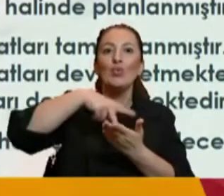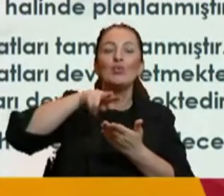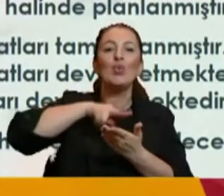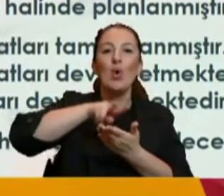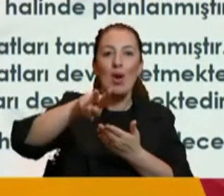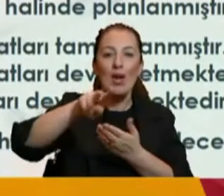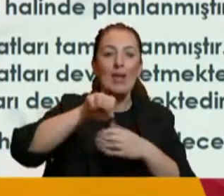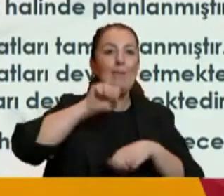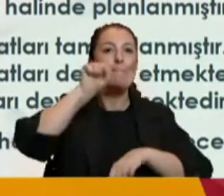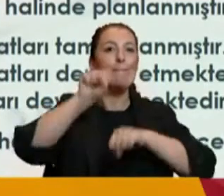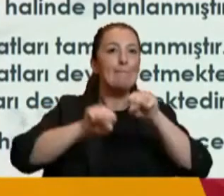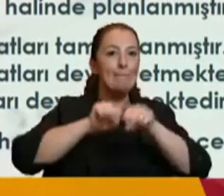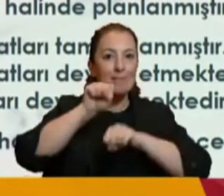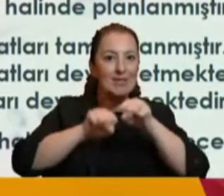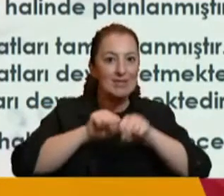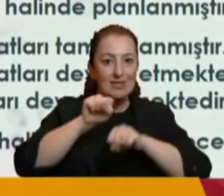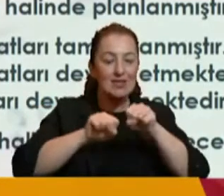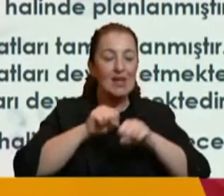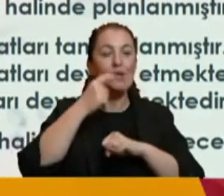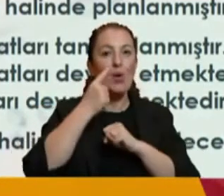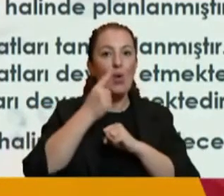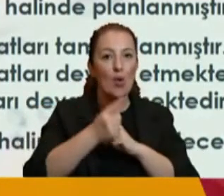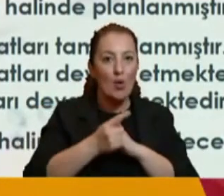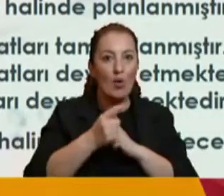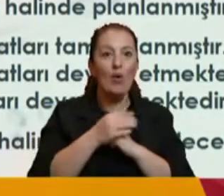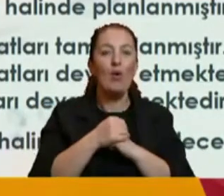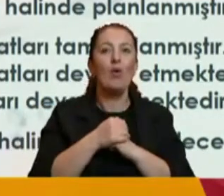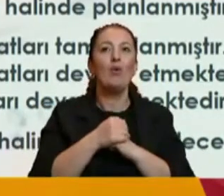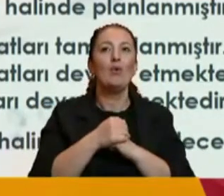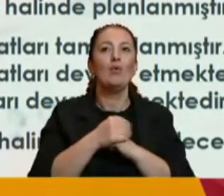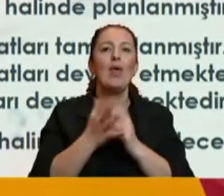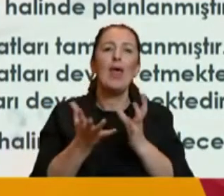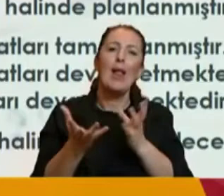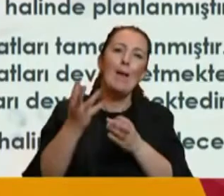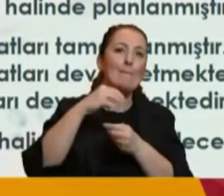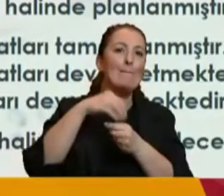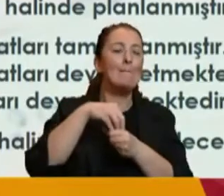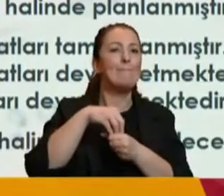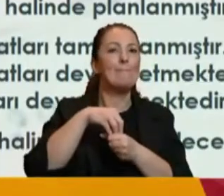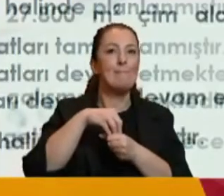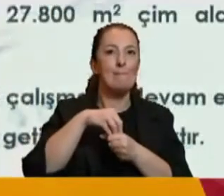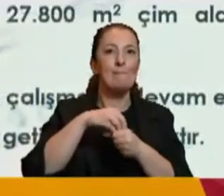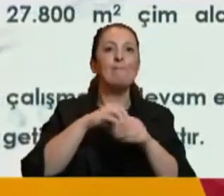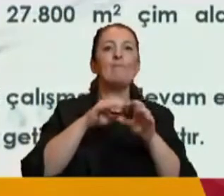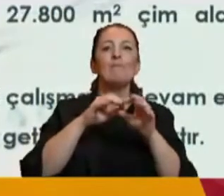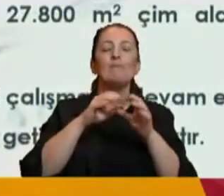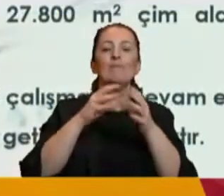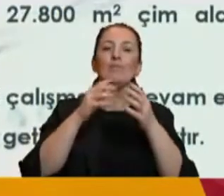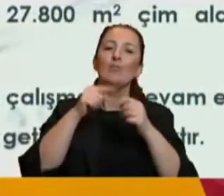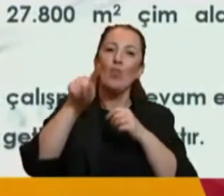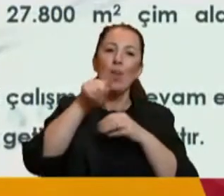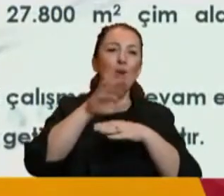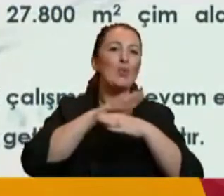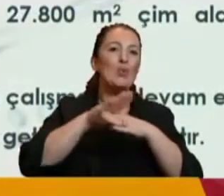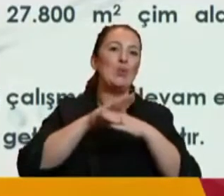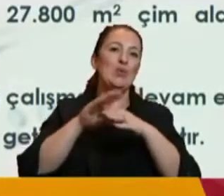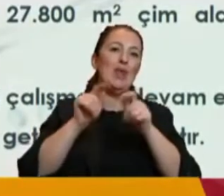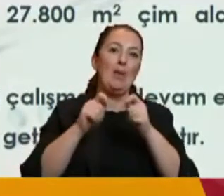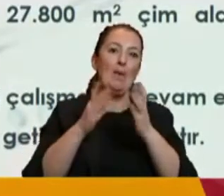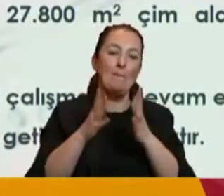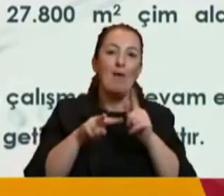bisiklet parkuru ile bir bütün halinde ele alıp buraları düzenlenir